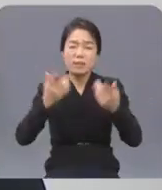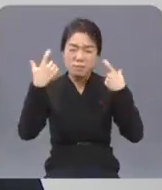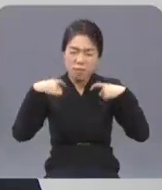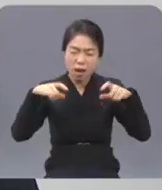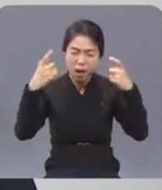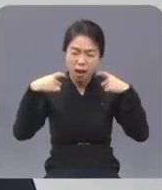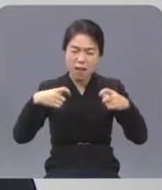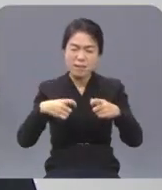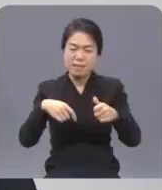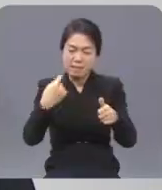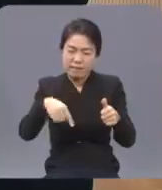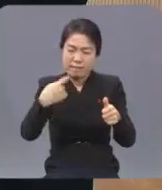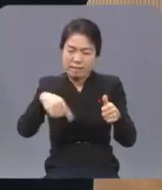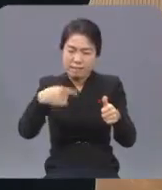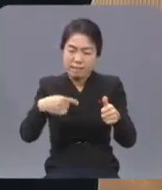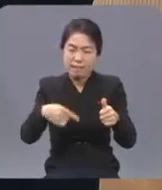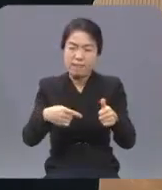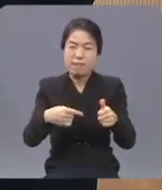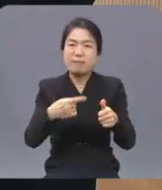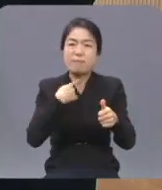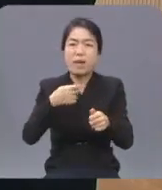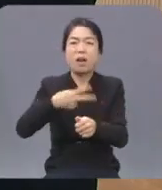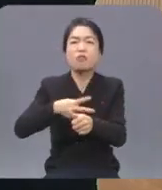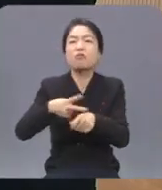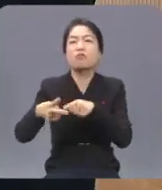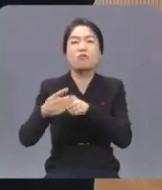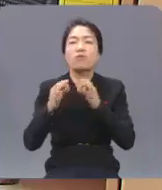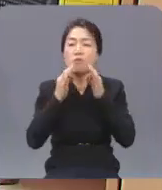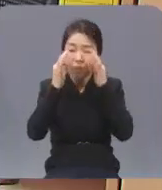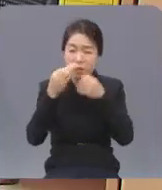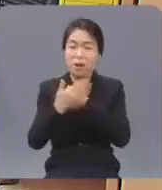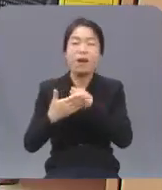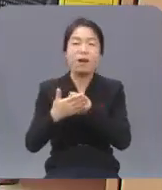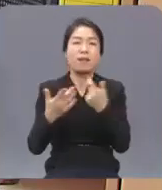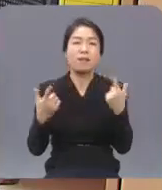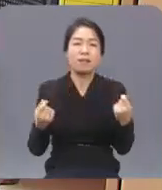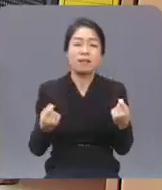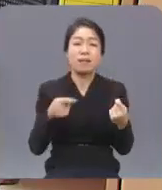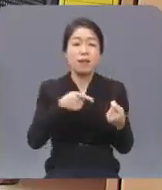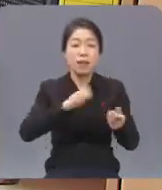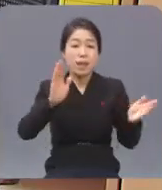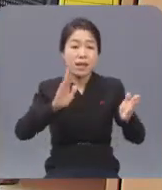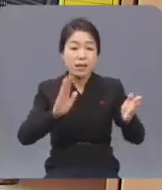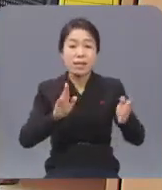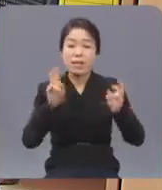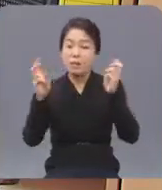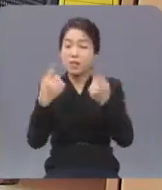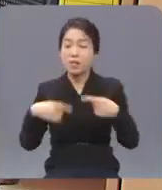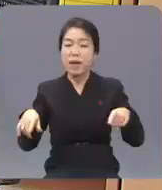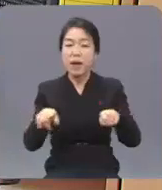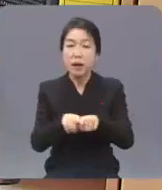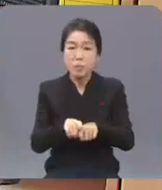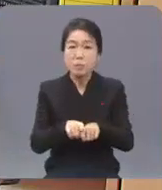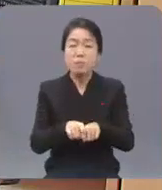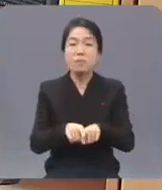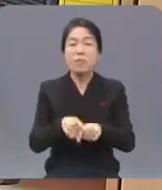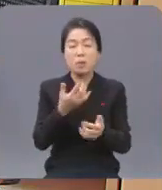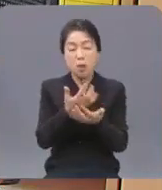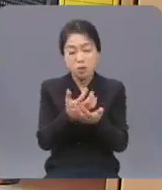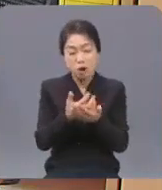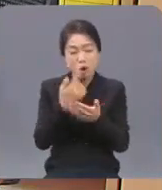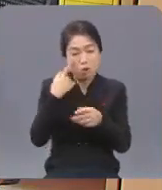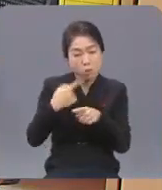밤늦게까지 끈질기게 지도해온 교수의 노력도 한몫했습니다. 이 학생들을 회사와 같이 이제 서류